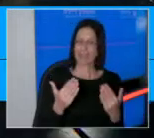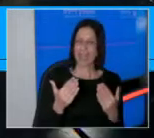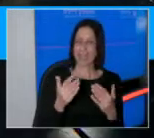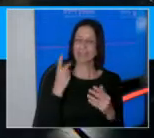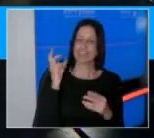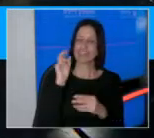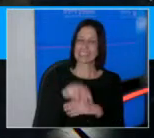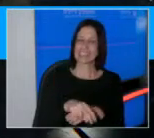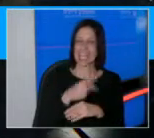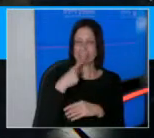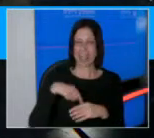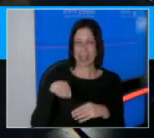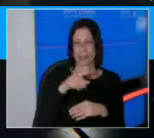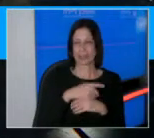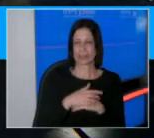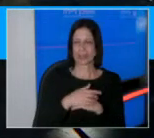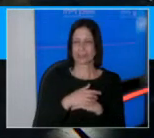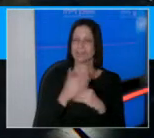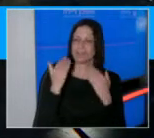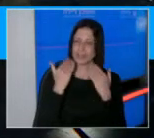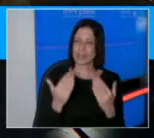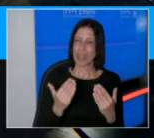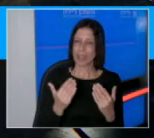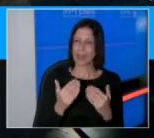רבה שהצטרפת אלינו.